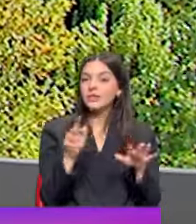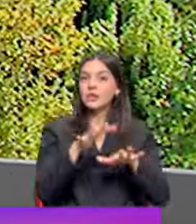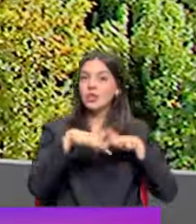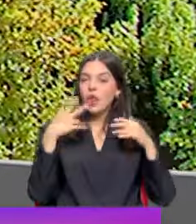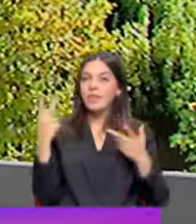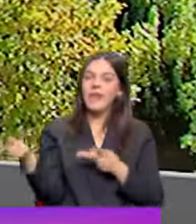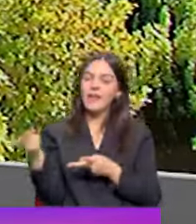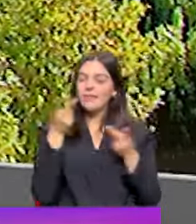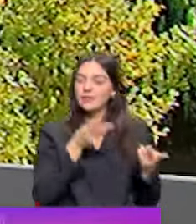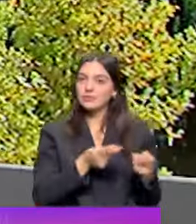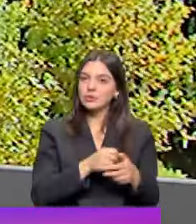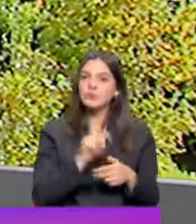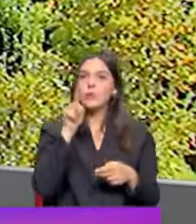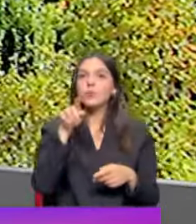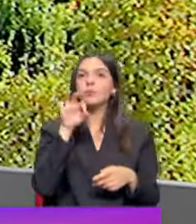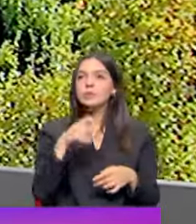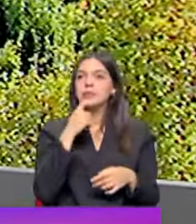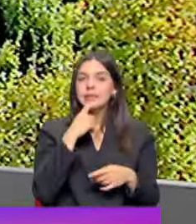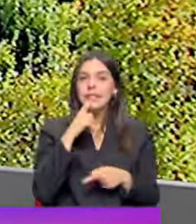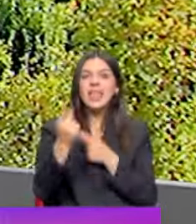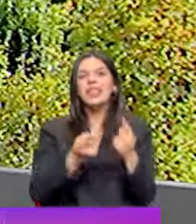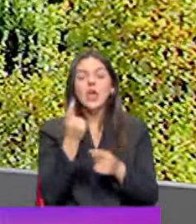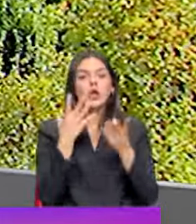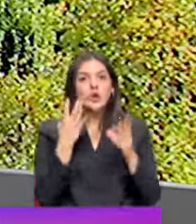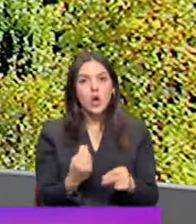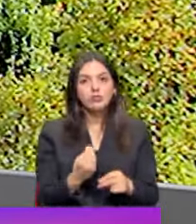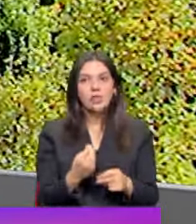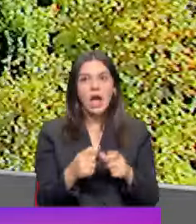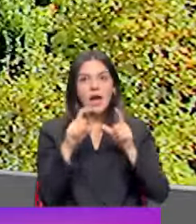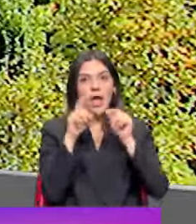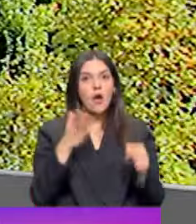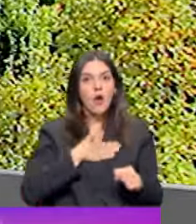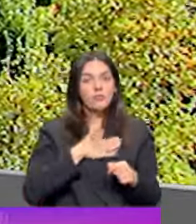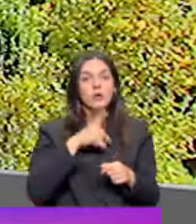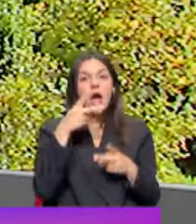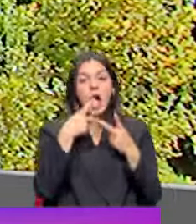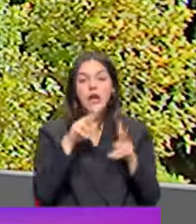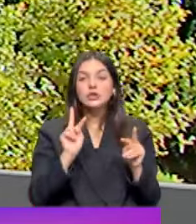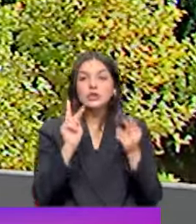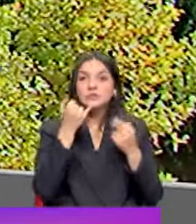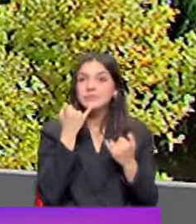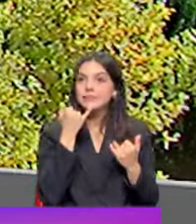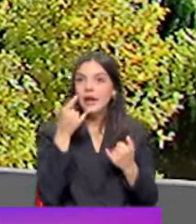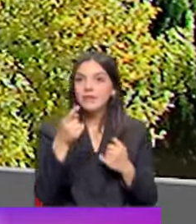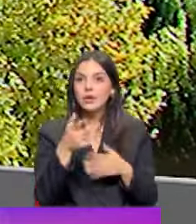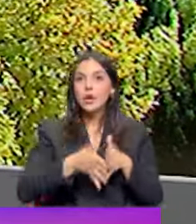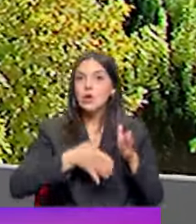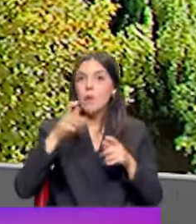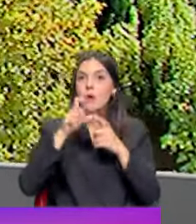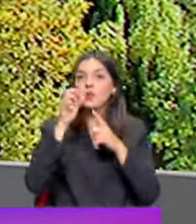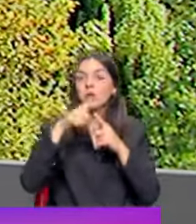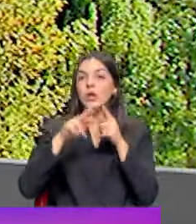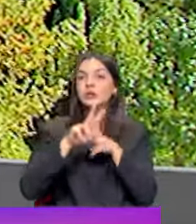törenine davet etmiş. Bu yıl teması teknoloji olacak fuarın. Dolayısıyla açılışın sürpriz konuğu da Robot Sofya